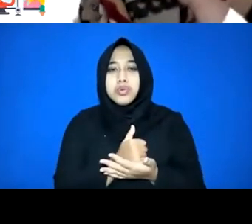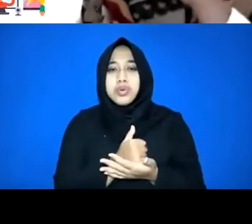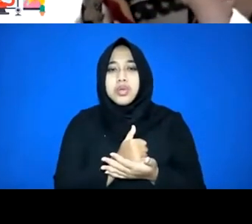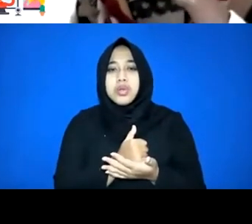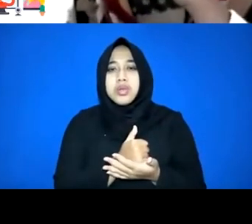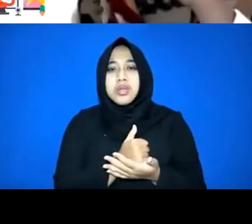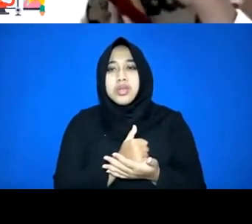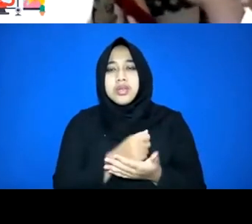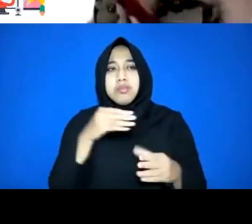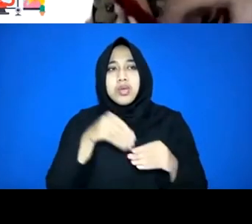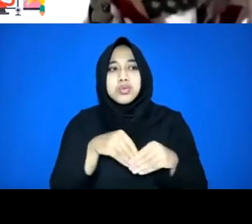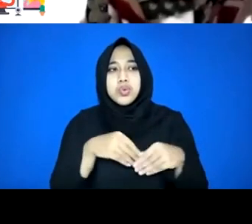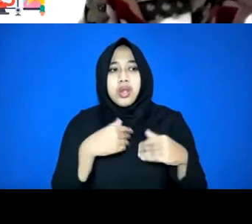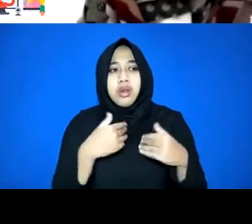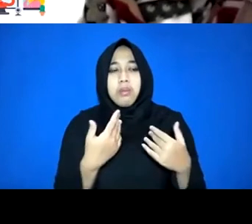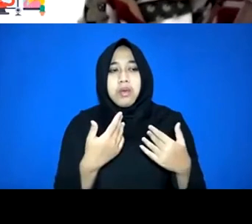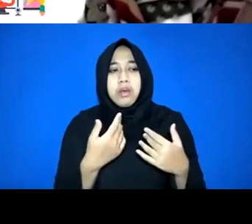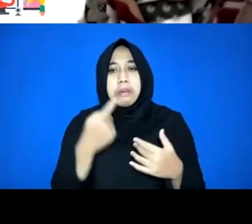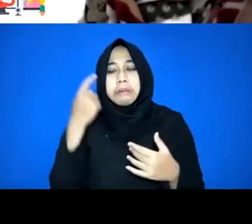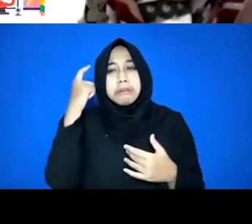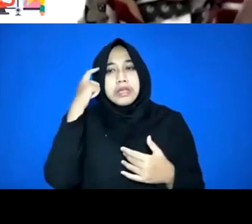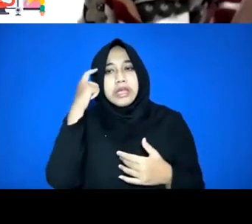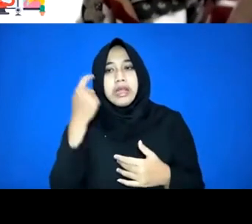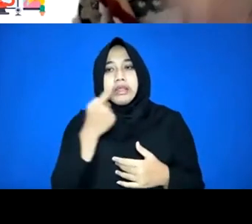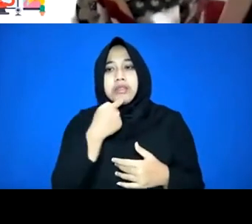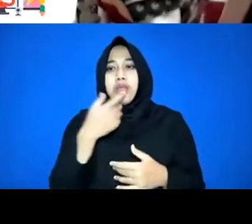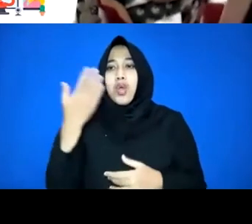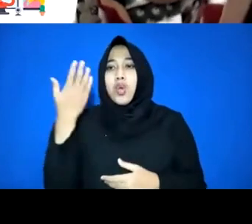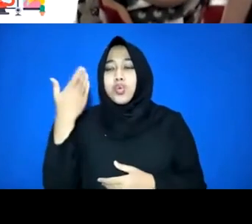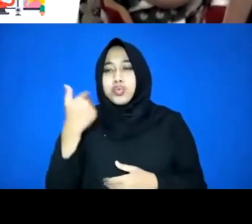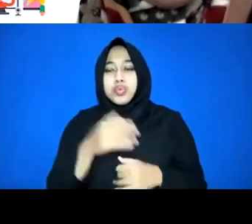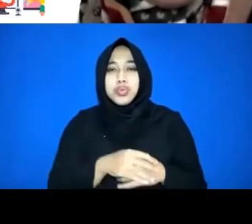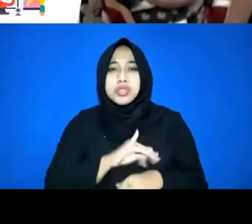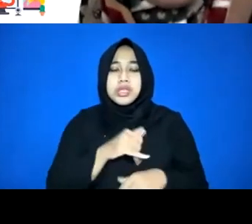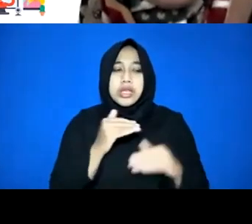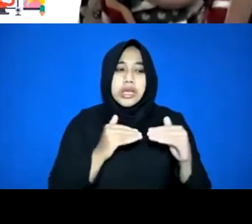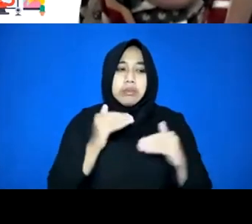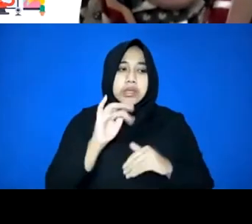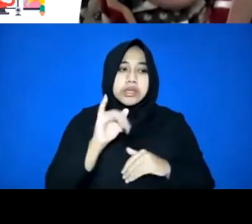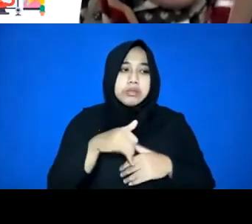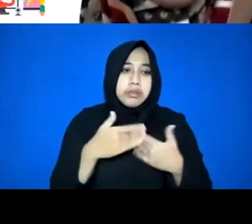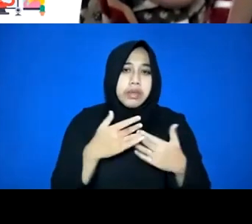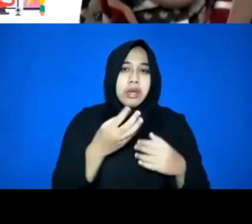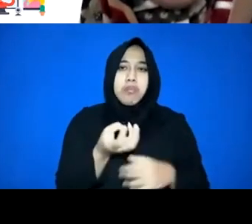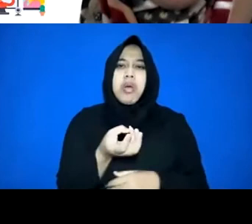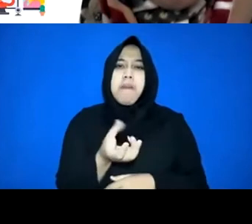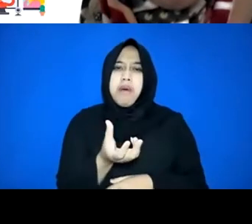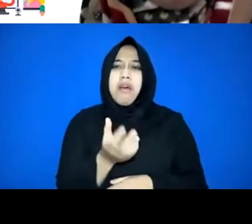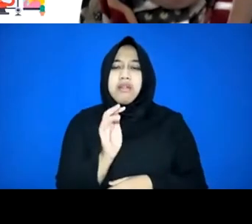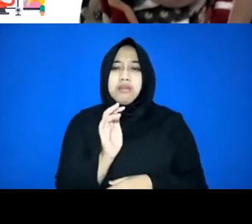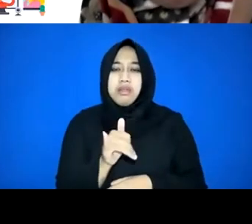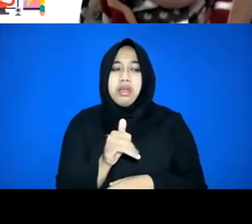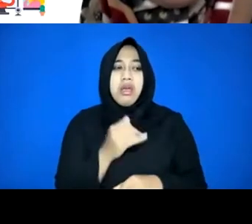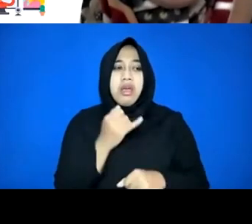tersusupi oleh pikiran-pikiran ntar dulu gitu. Jadi lebih ke kayak menggampangkan itu ya, mungkin akhirnya